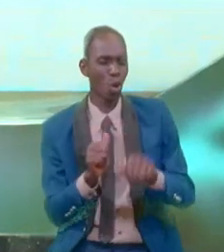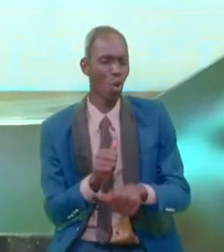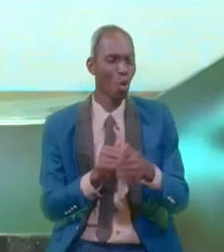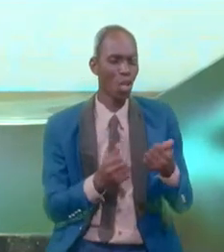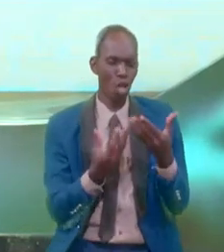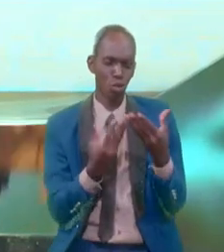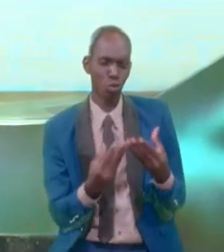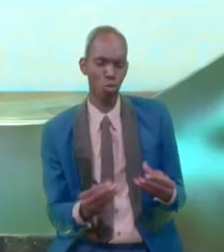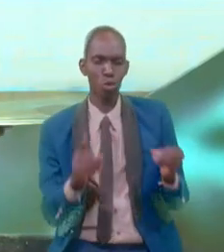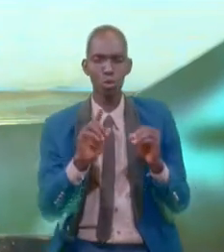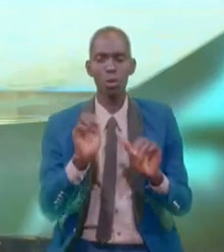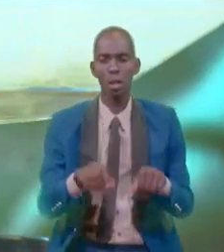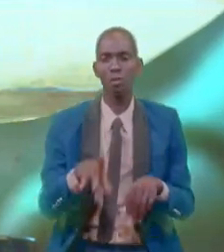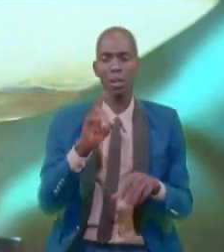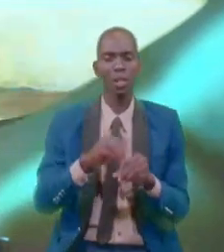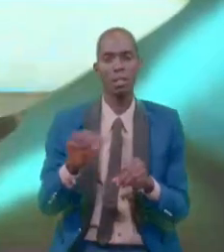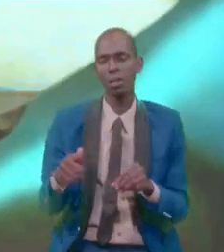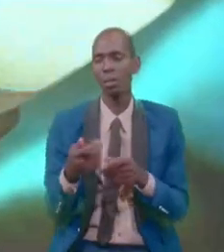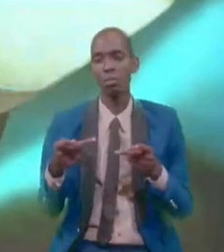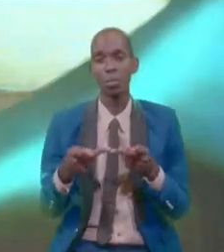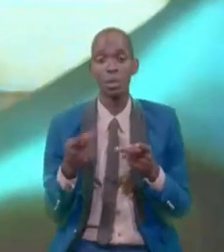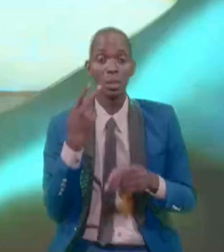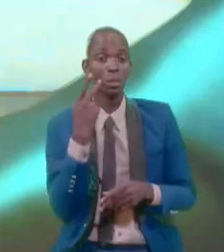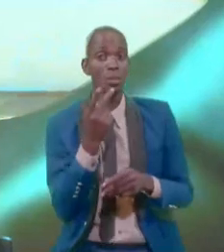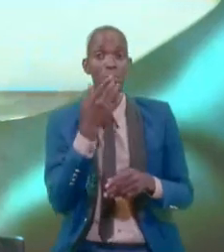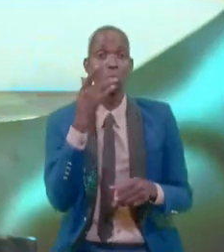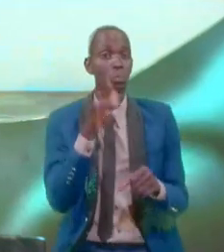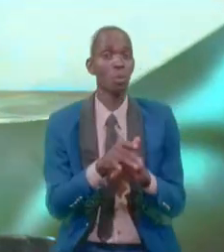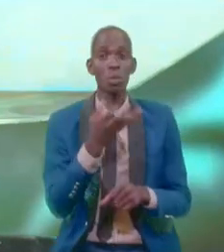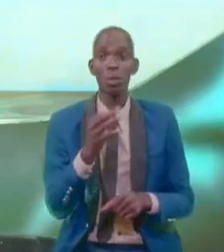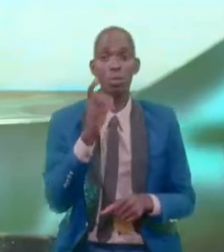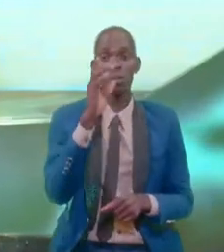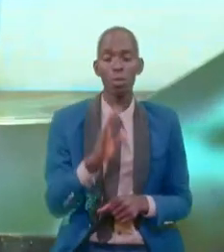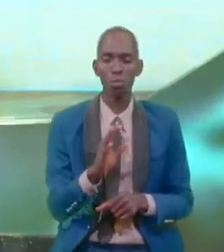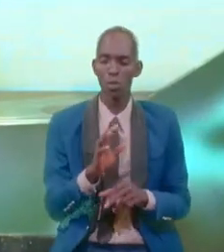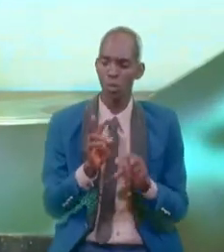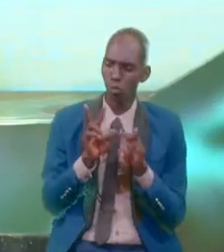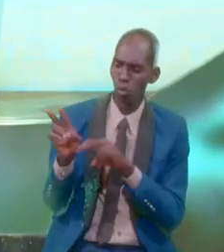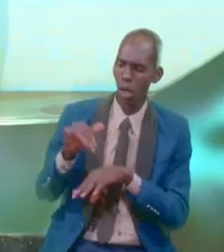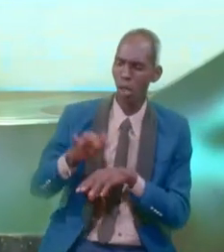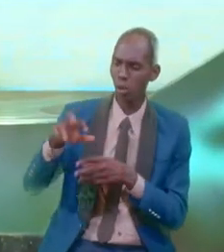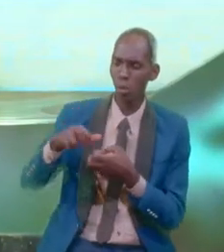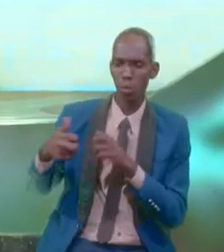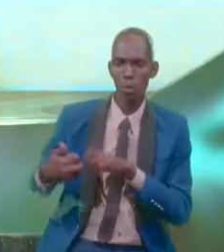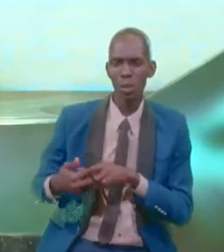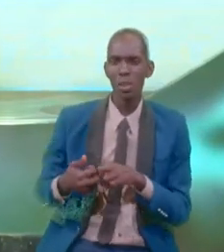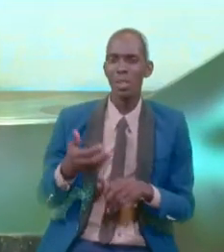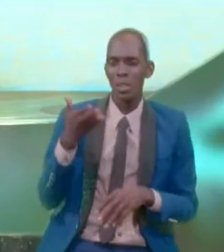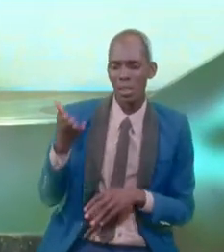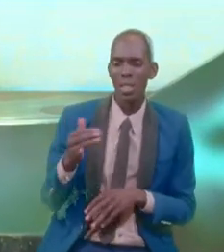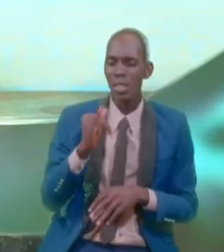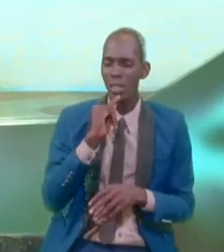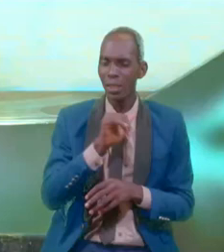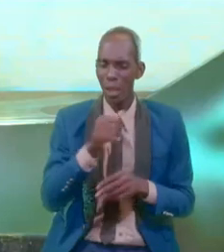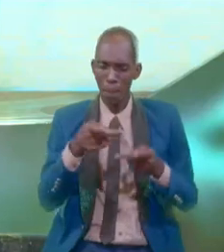toute solution que l'on peut trouver ailleurs. Regardez la promesse de Dieu. Regardez vos problèmes. Il y a une promesse dans la promesse de Dieu qui